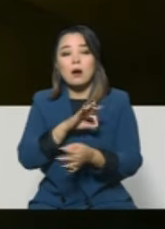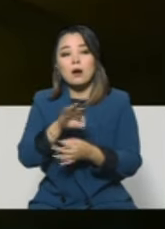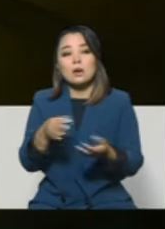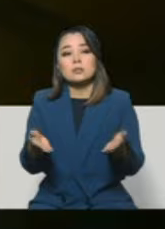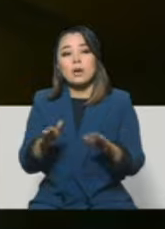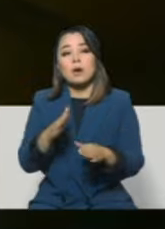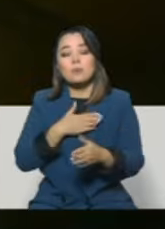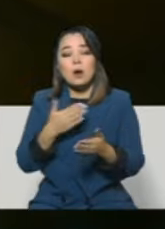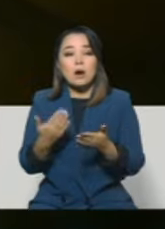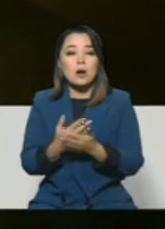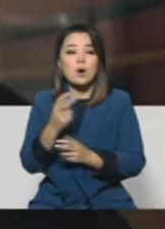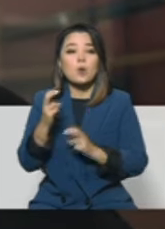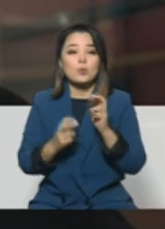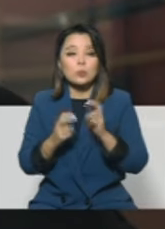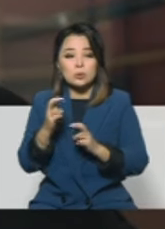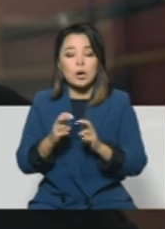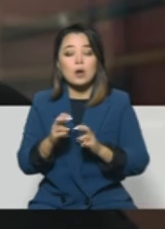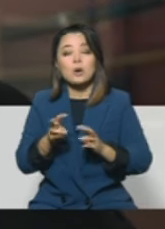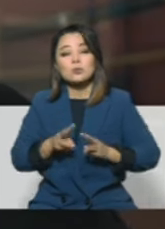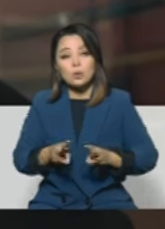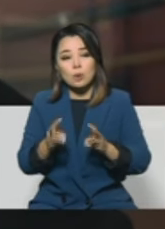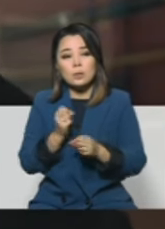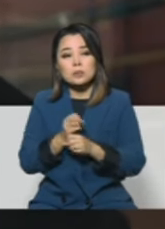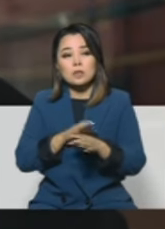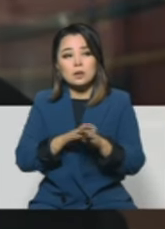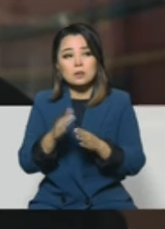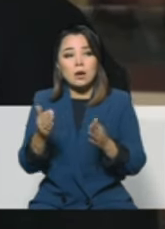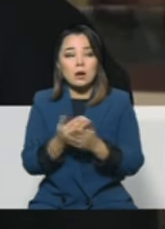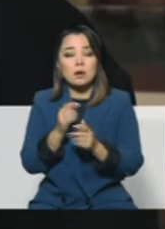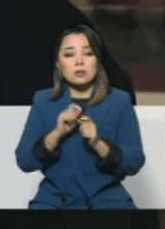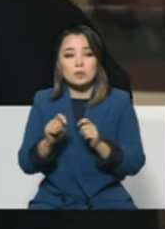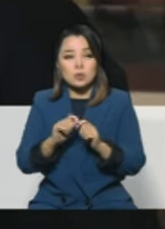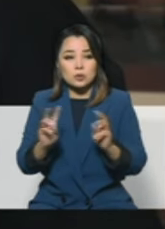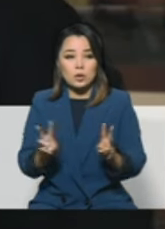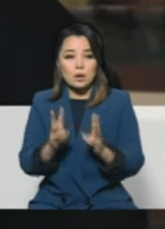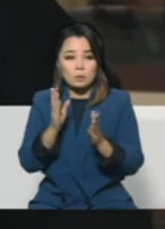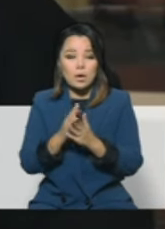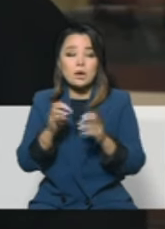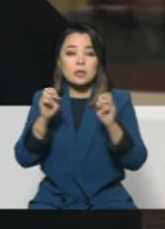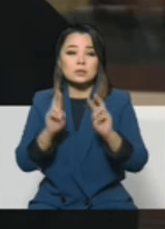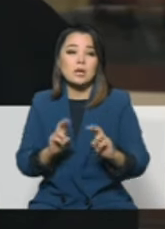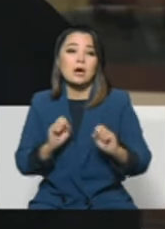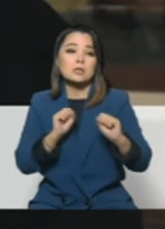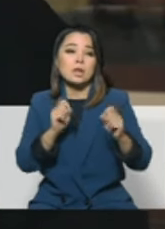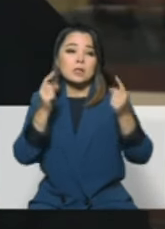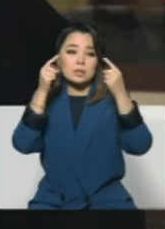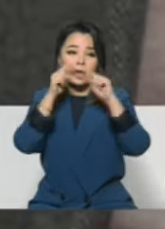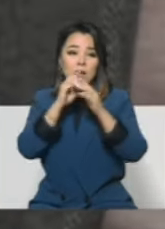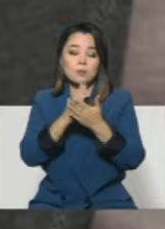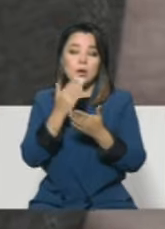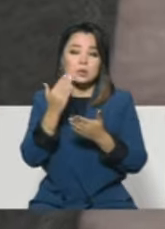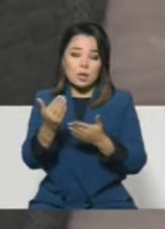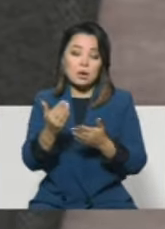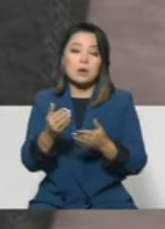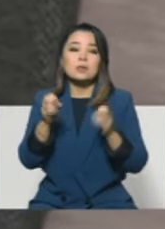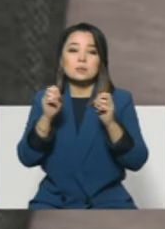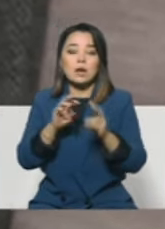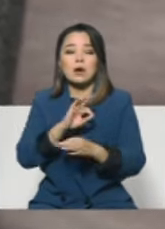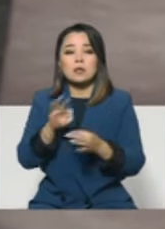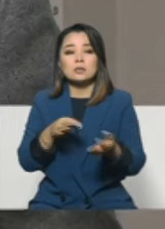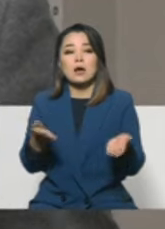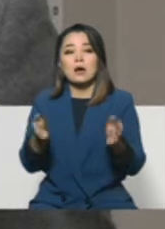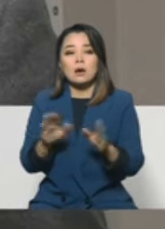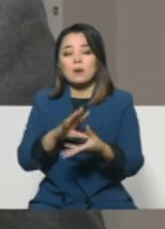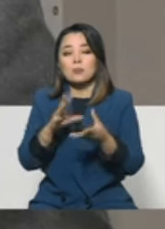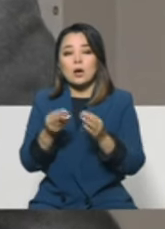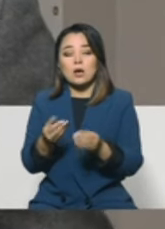біз қайтадан өңдеп, отын ретінде қайта жаға аламыз деген. Оның арнайы сақтайтын өзінің технологиялары болады. Радиоактивті қалдықтарды